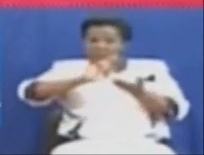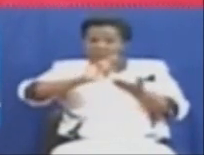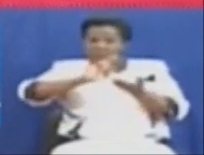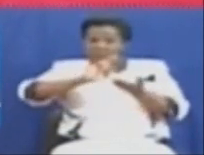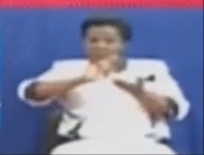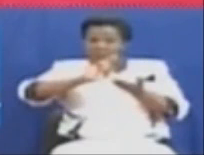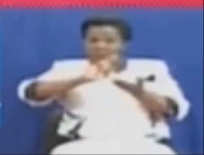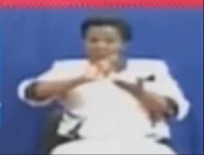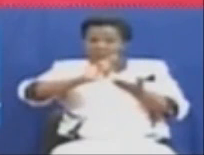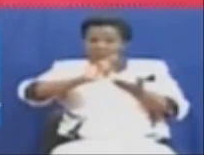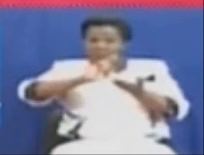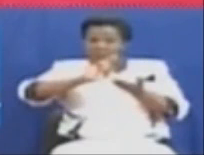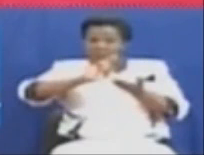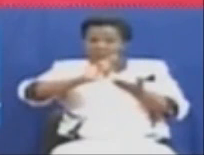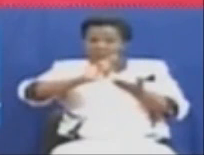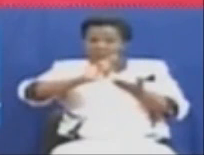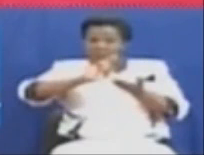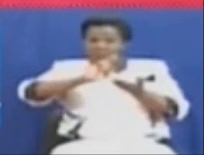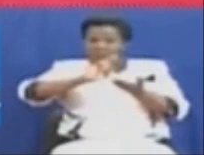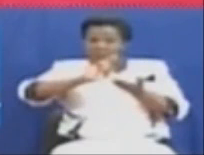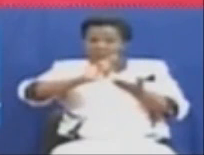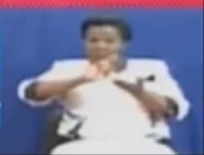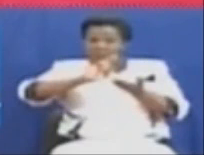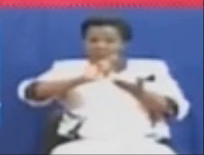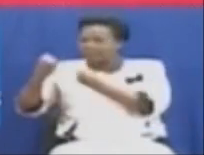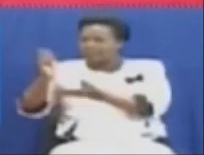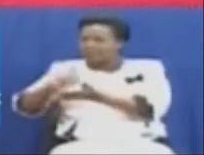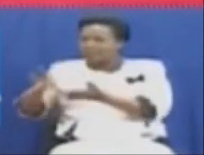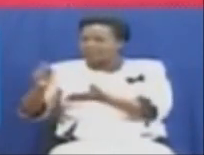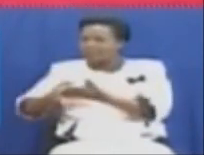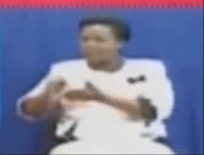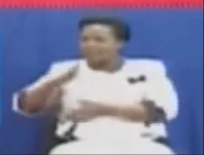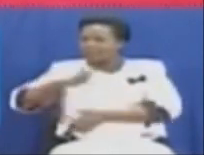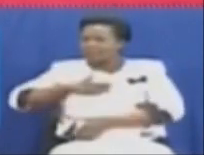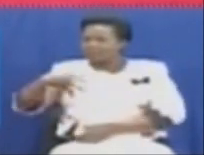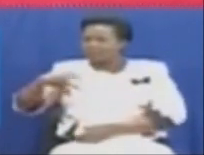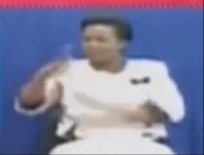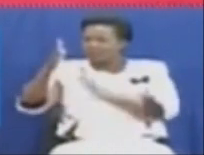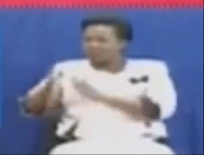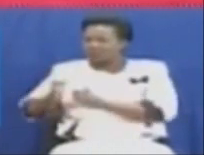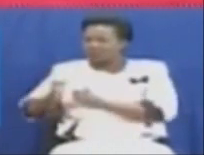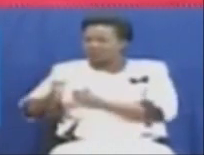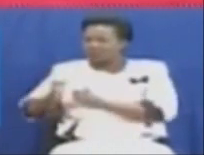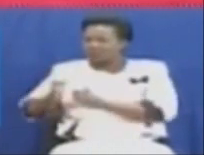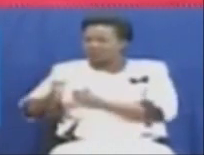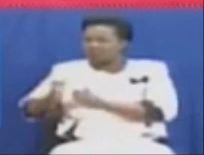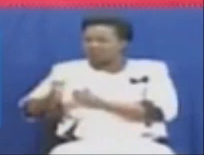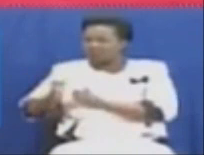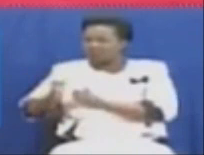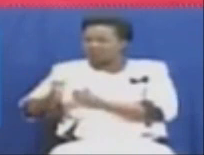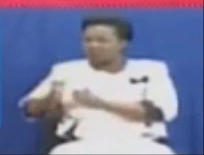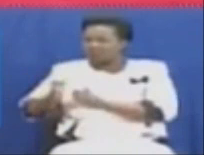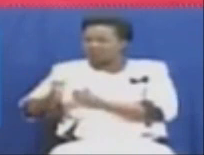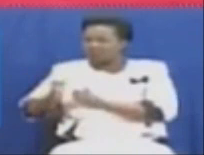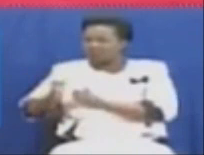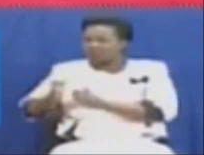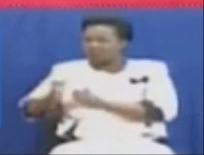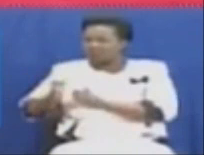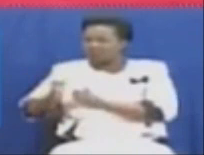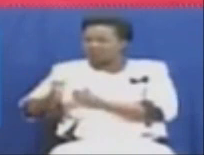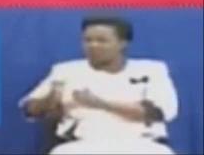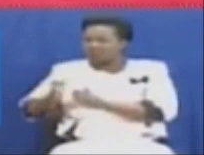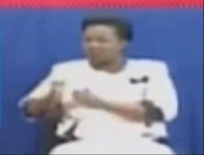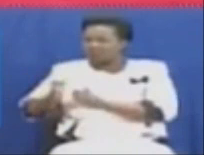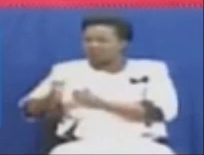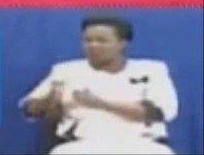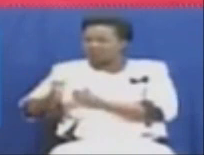yake na zinaendelea kutoa huduma kwa mujibu kwa uwezo wao. pale ambako kamati ya maafa mkoa